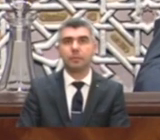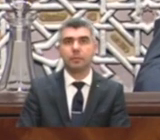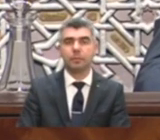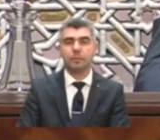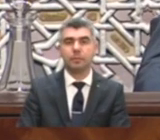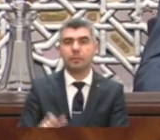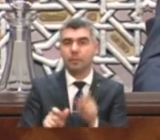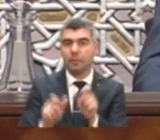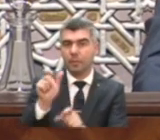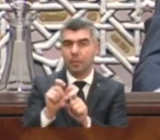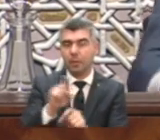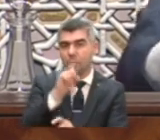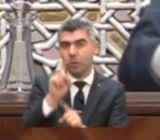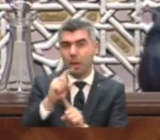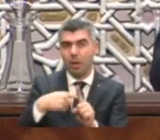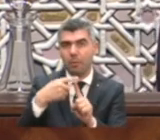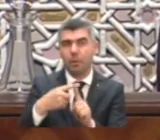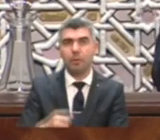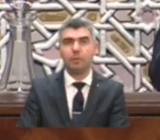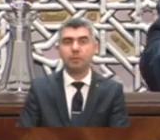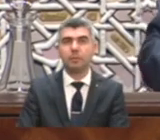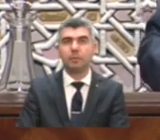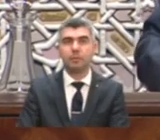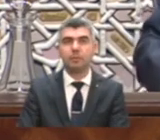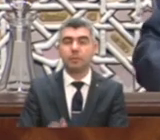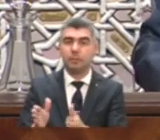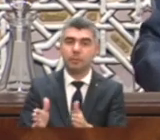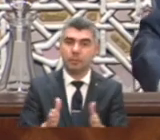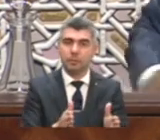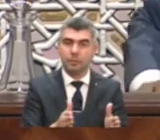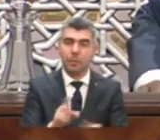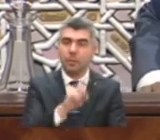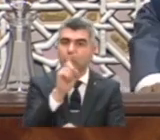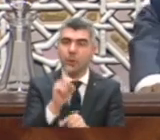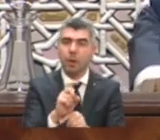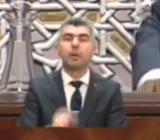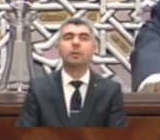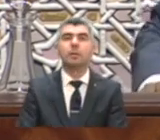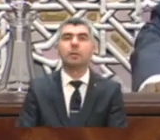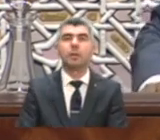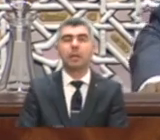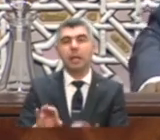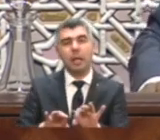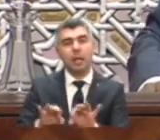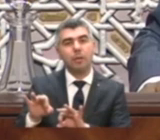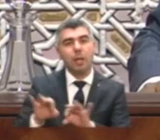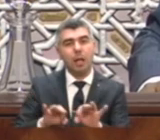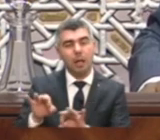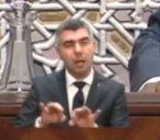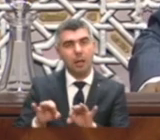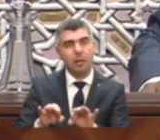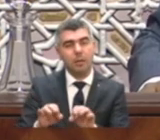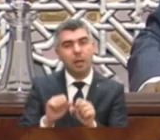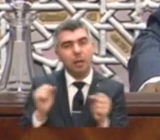السادة النواب هل من تعقيب إضافي؟ إذا نمر إلى السؤال الموالي على الإجراءات المحفزة